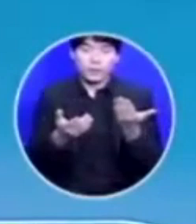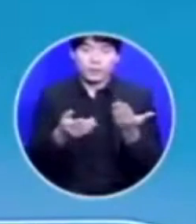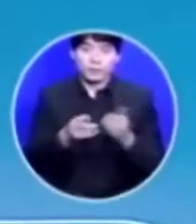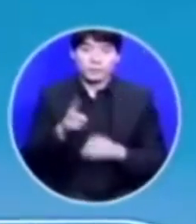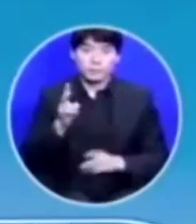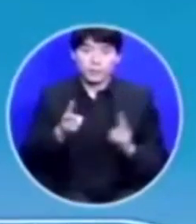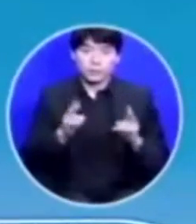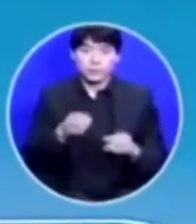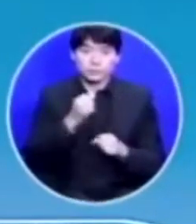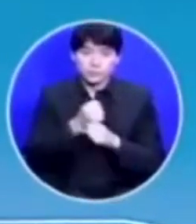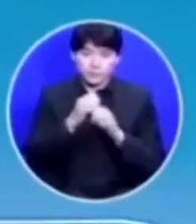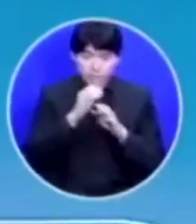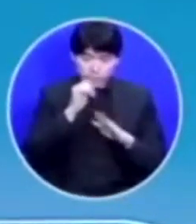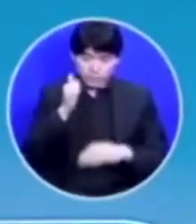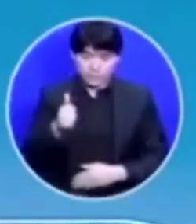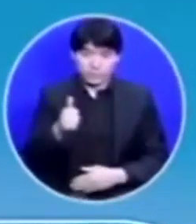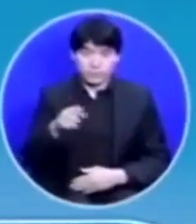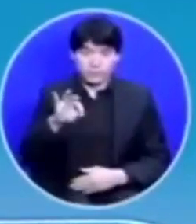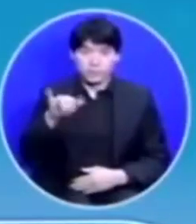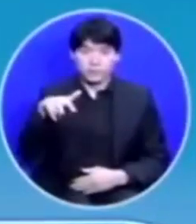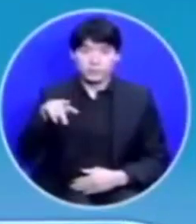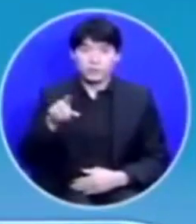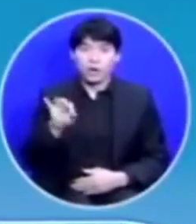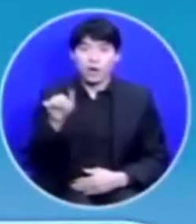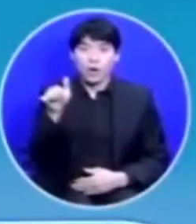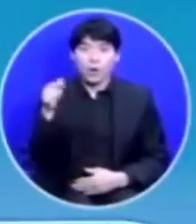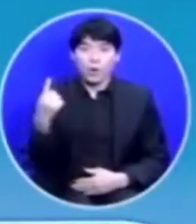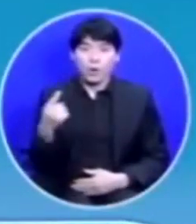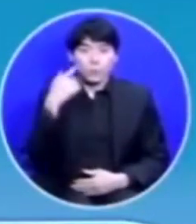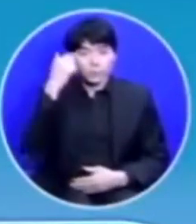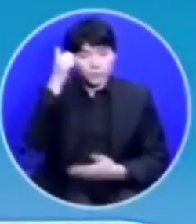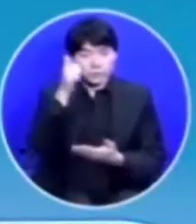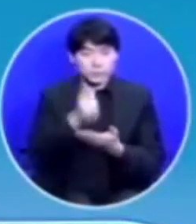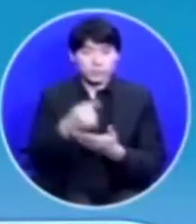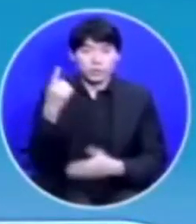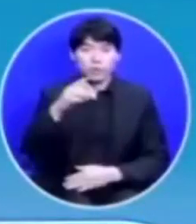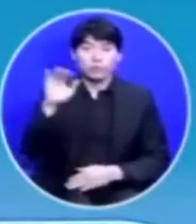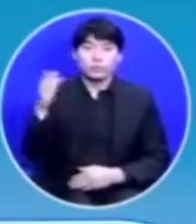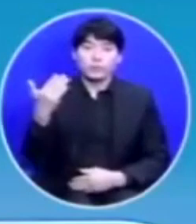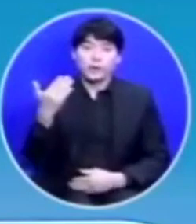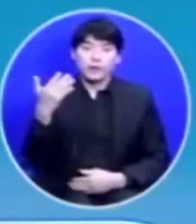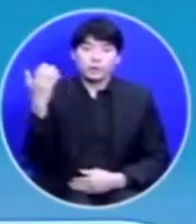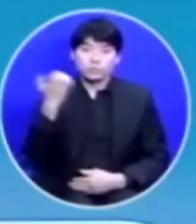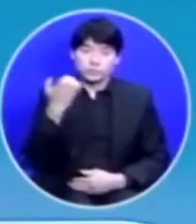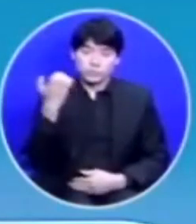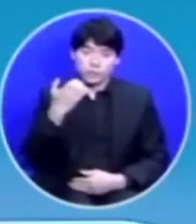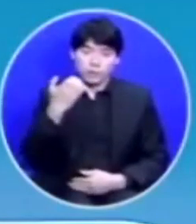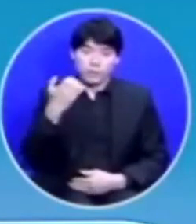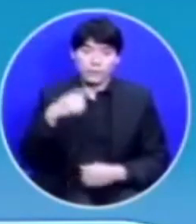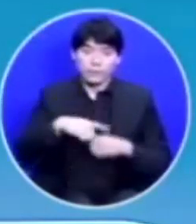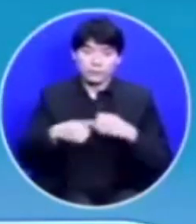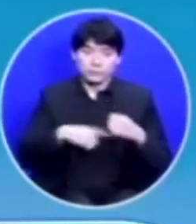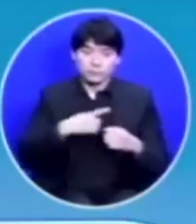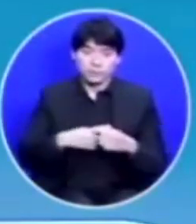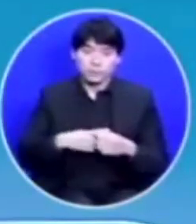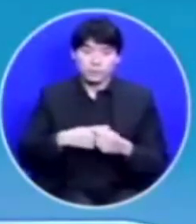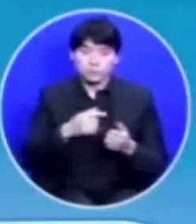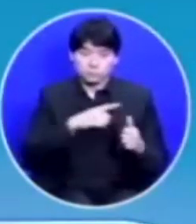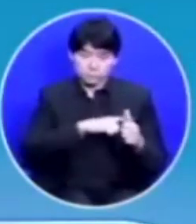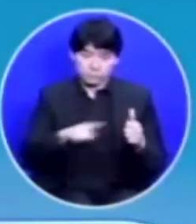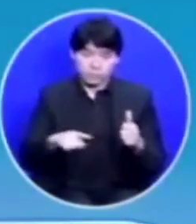목사님이 아 1990년대 중반에 평양에서 순교한 1 성도님